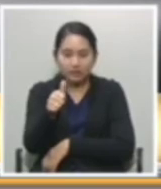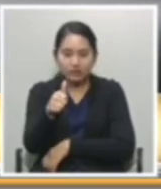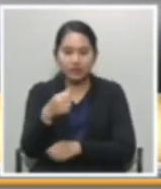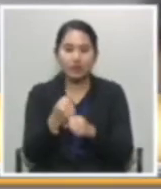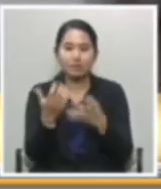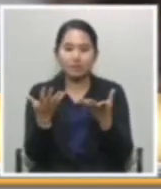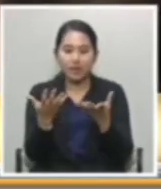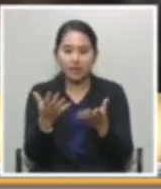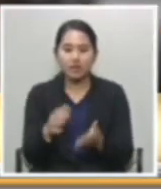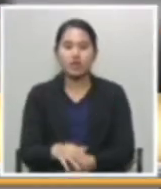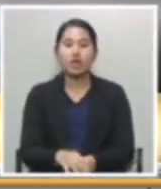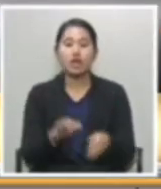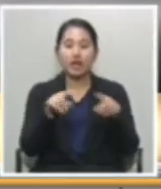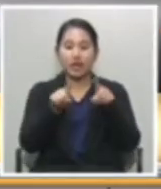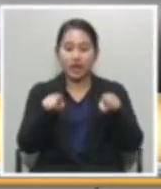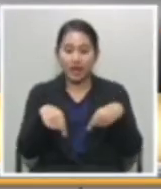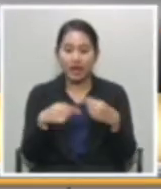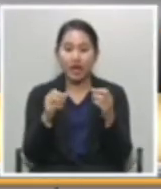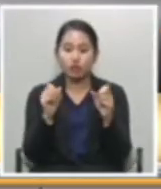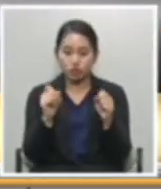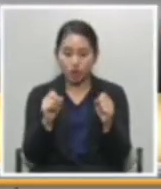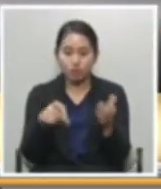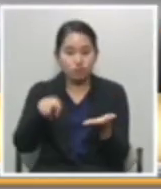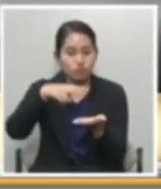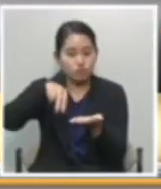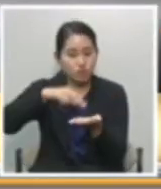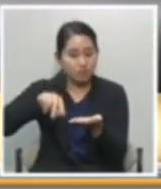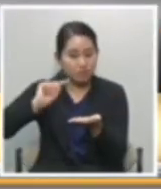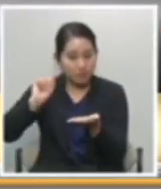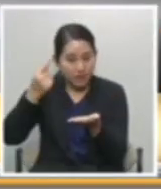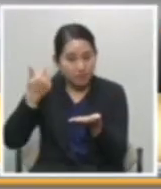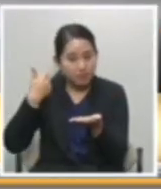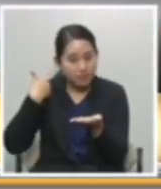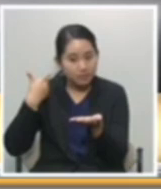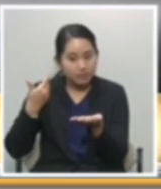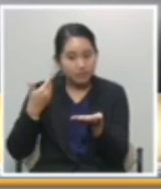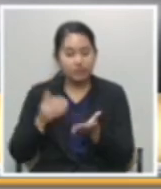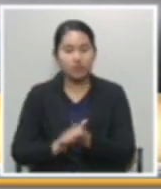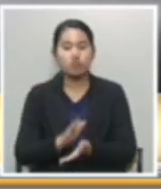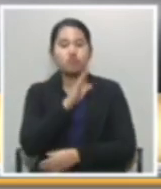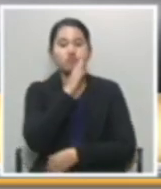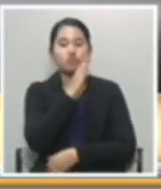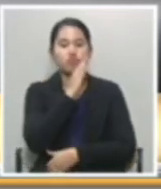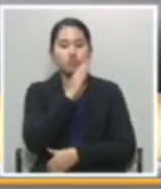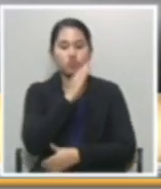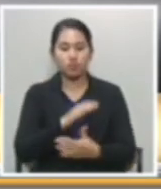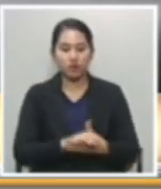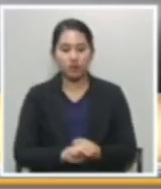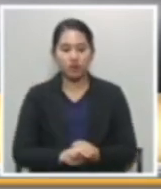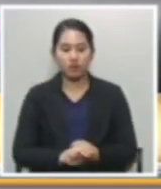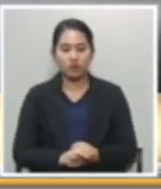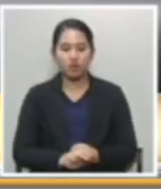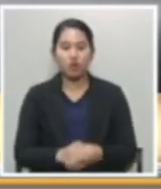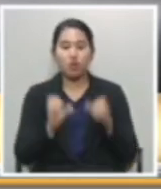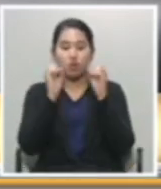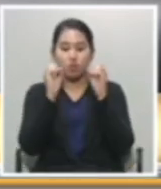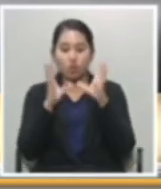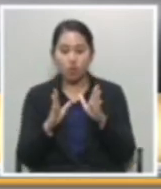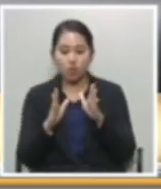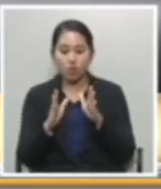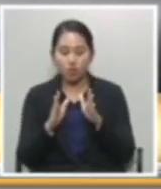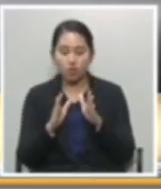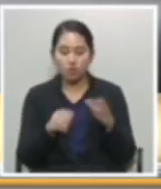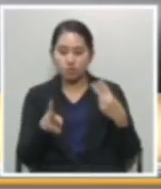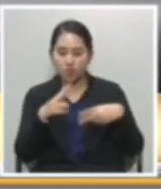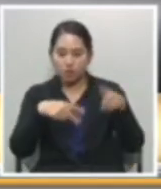ตรวจข้อสอบอีกไหมนะครับนะเนี่ยสมมติท่านเป็นผู้ควบคุมห้องสอบพวกผมเป็น